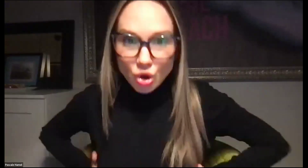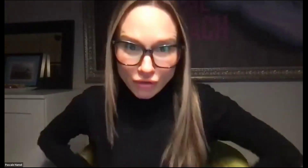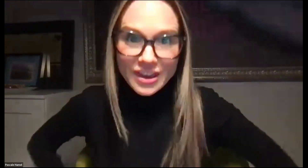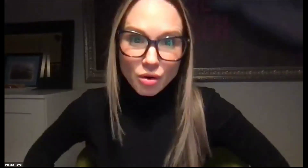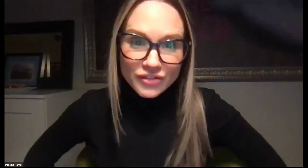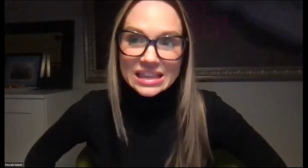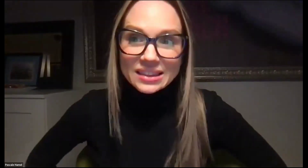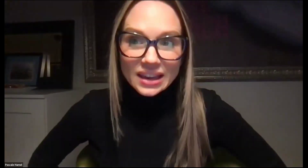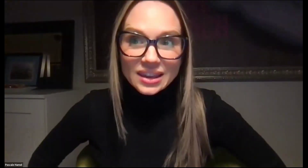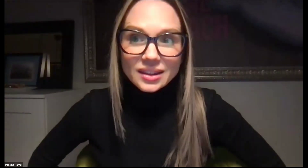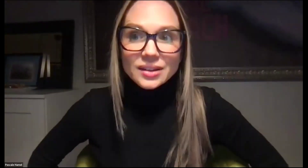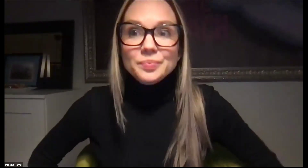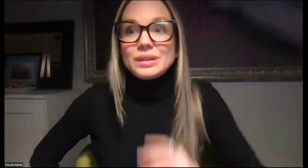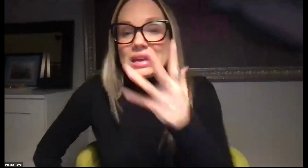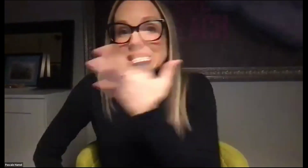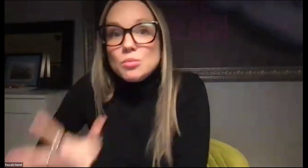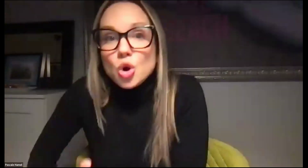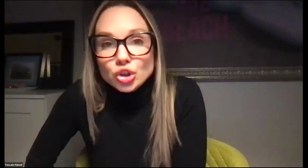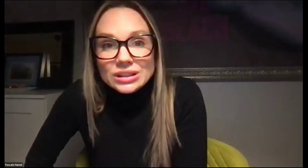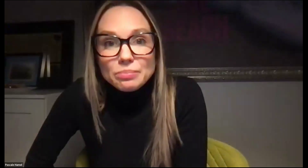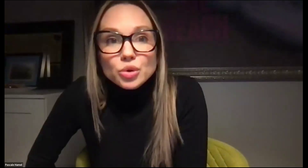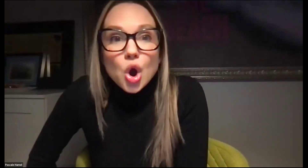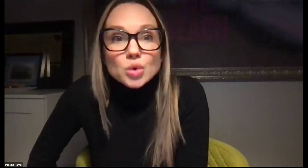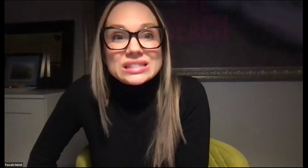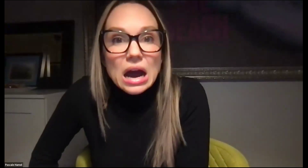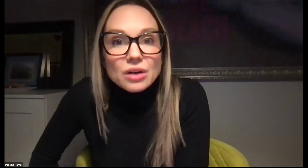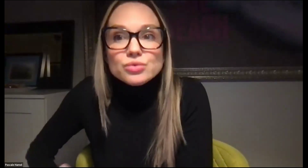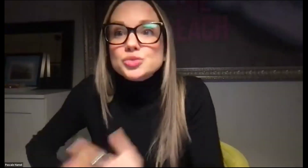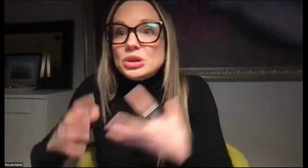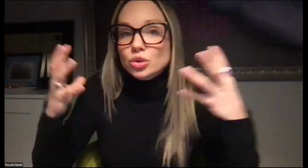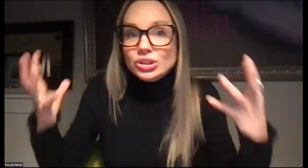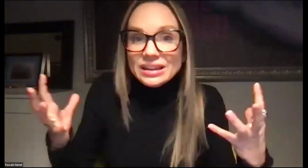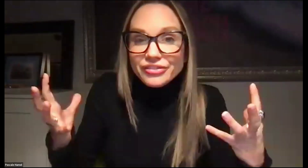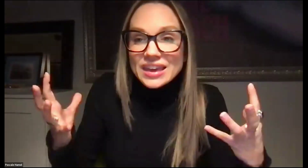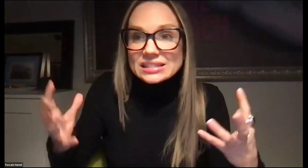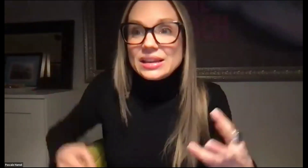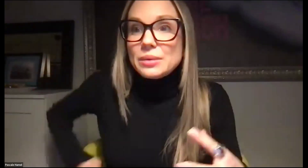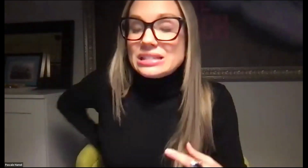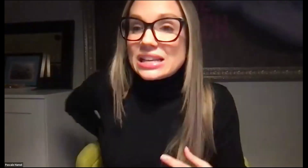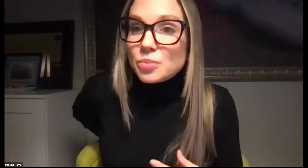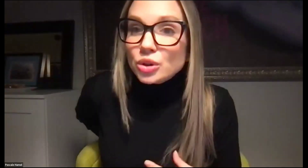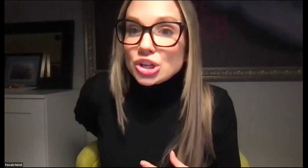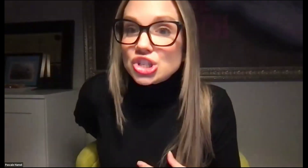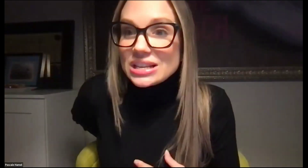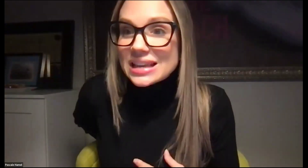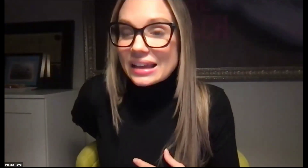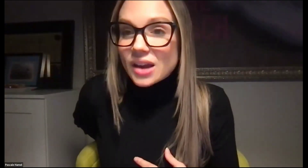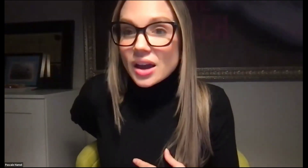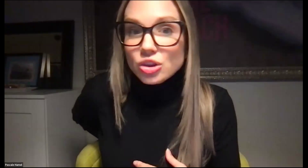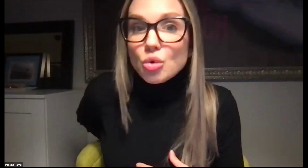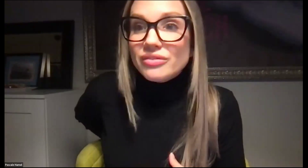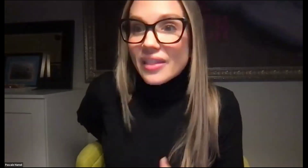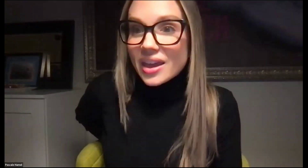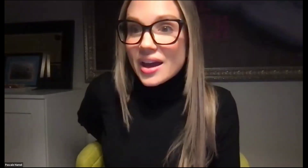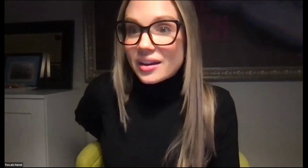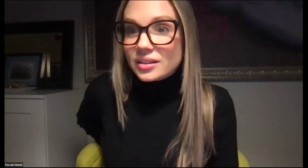Puis après ça, on fait cintrer. Exemple qu'on a des plus grosses hanches puis on a des fesses, mais ça se peut que notre jeans à la